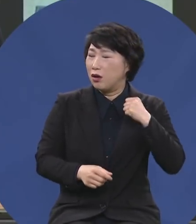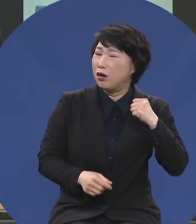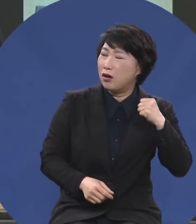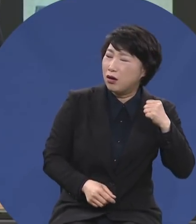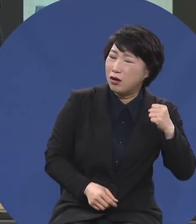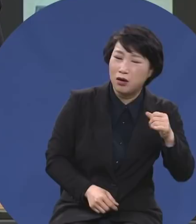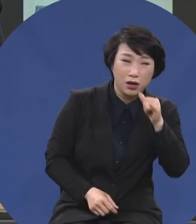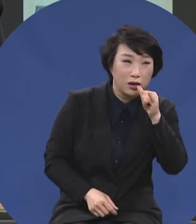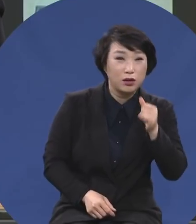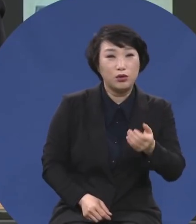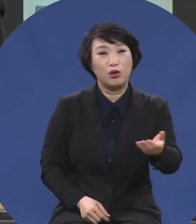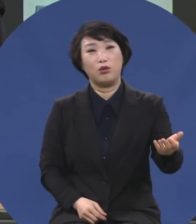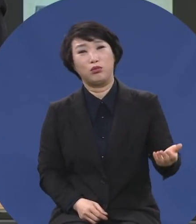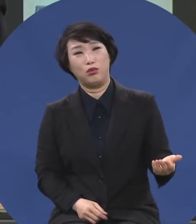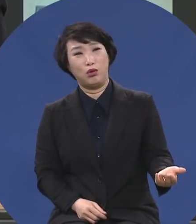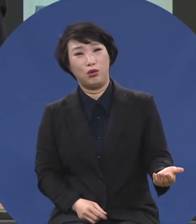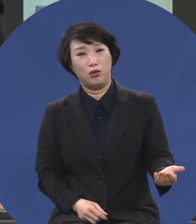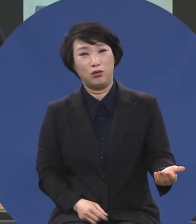절절절절 매며